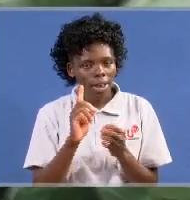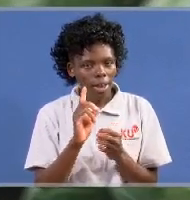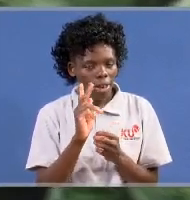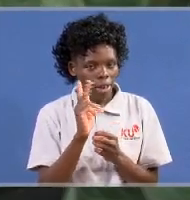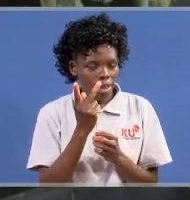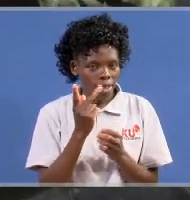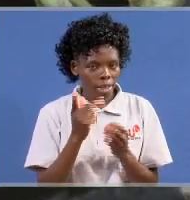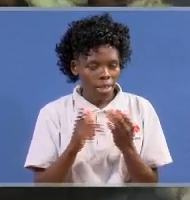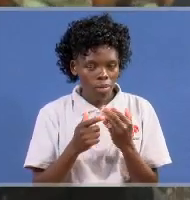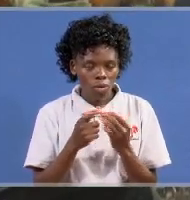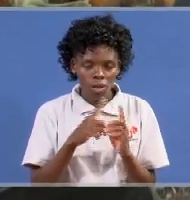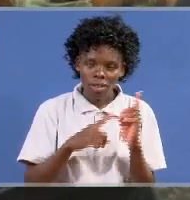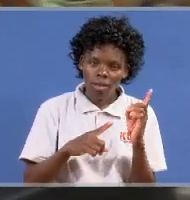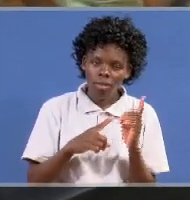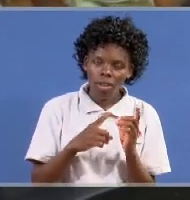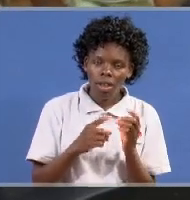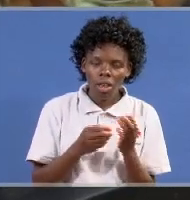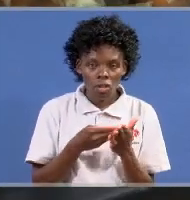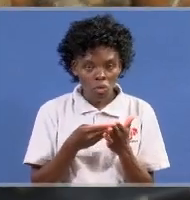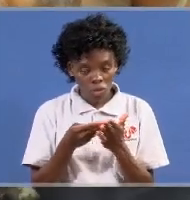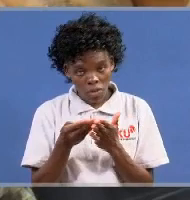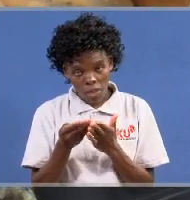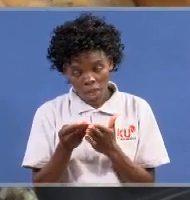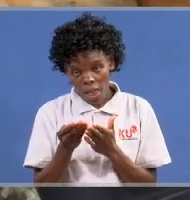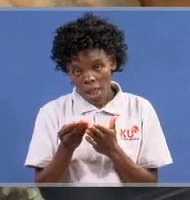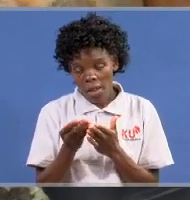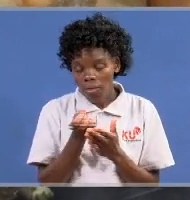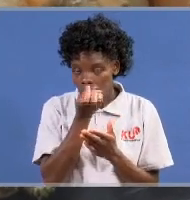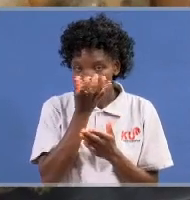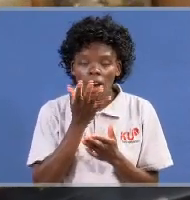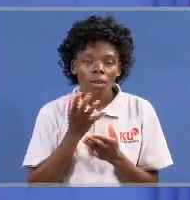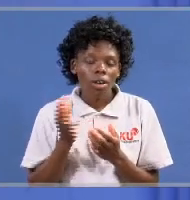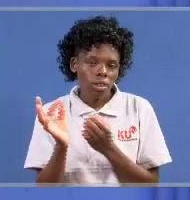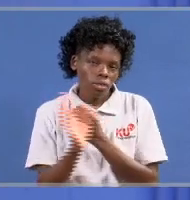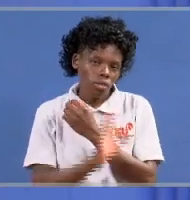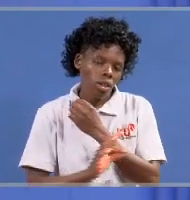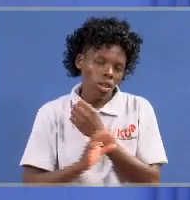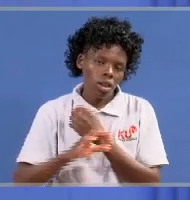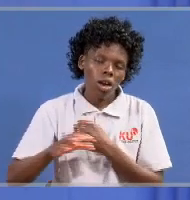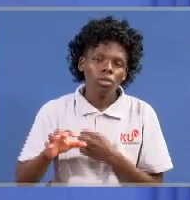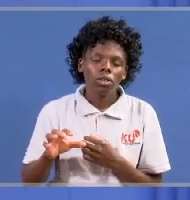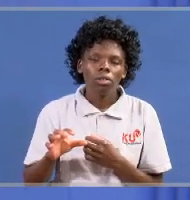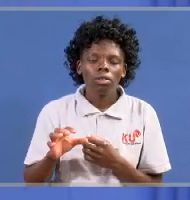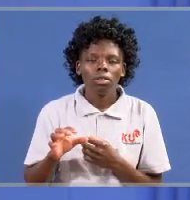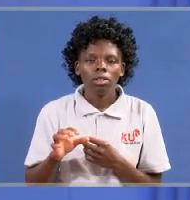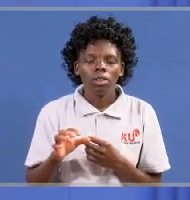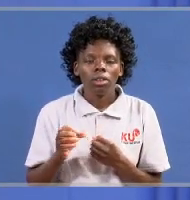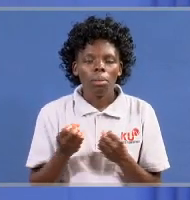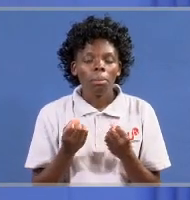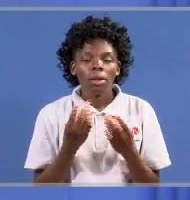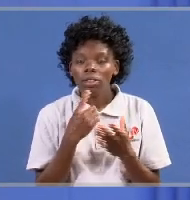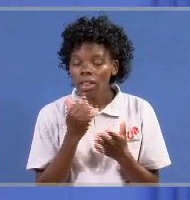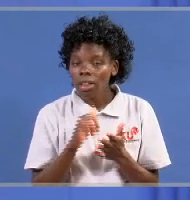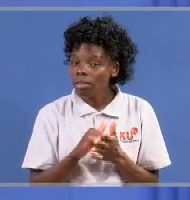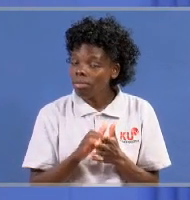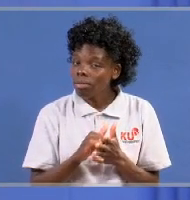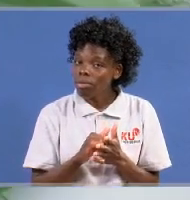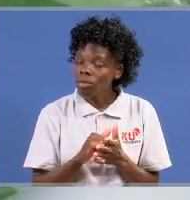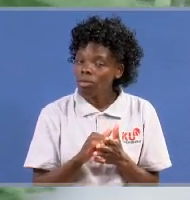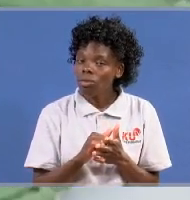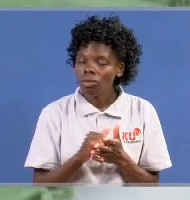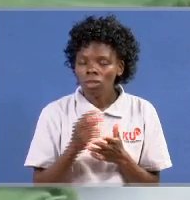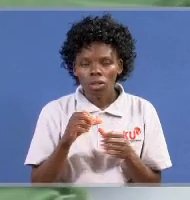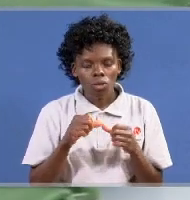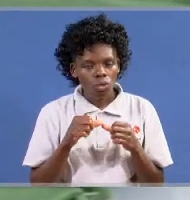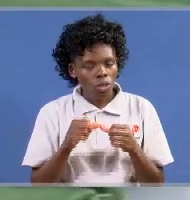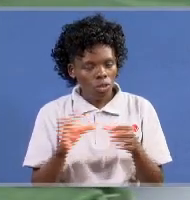mataifa yanayosafirisha na kuuza maua kwenye nchi za kigeni katika eneo la Afrika Mashariki. Kadhalika, Mordue amesema kuwa Ulaya